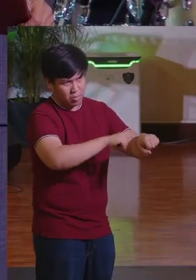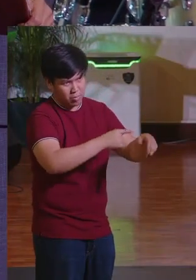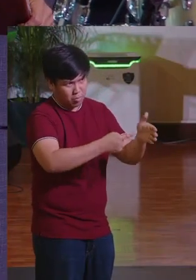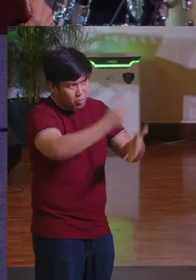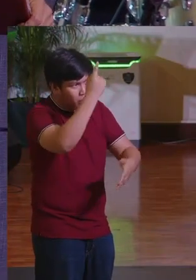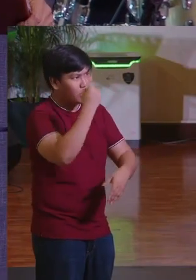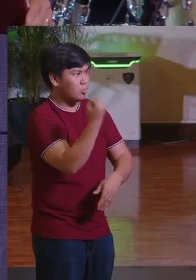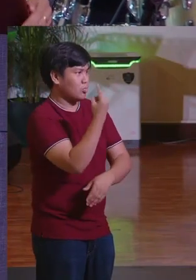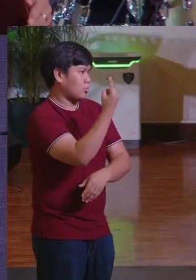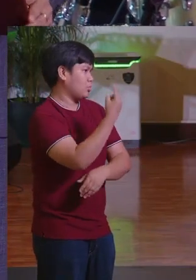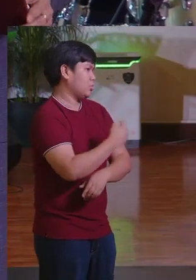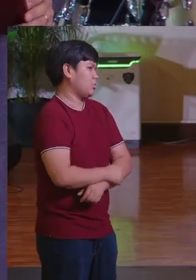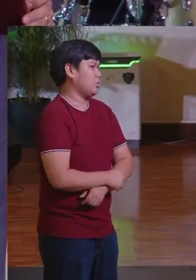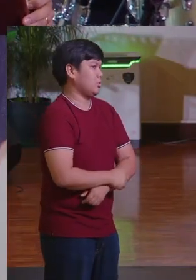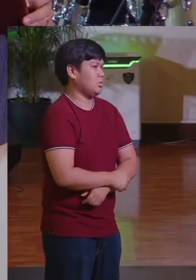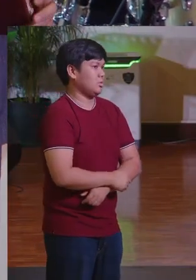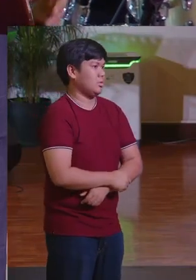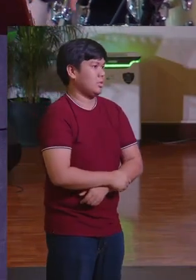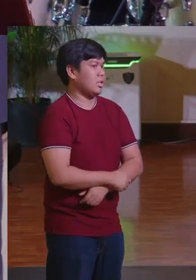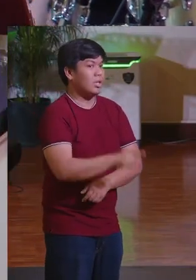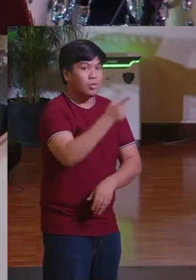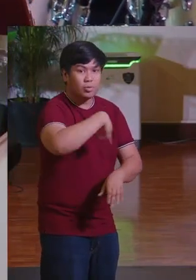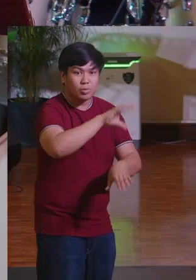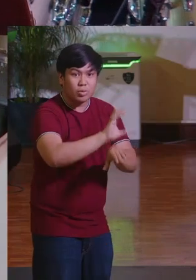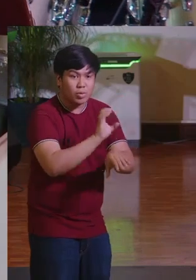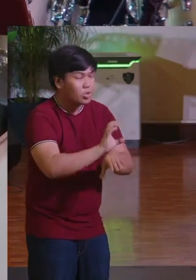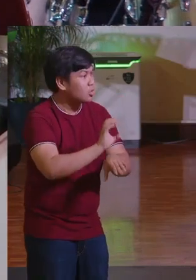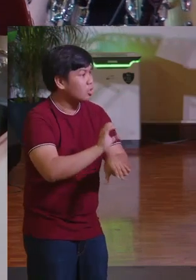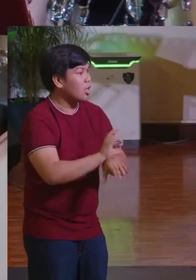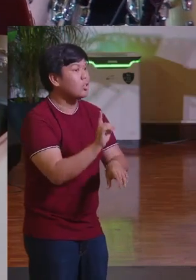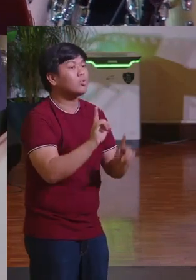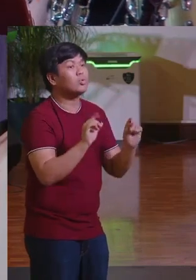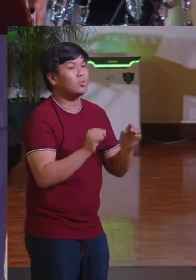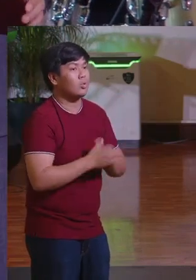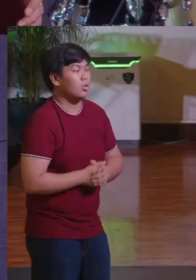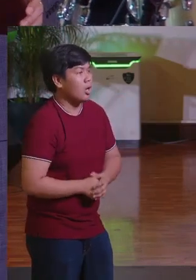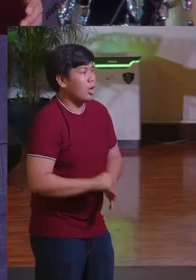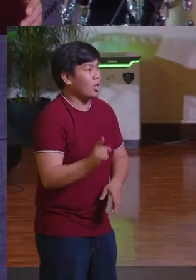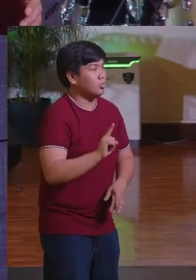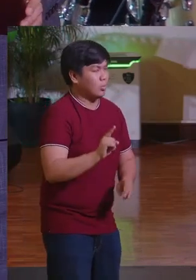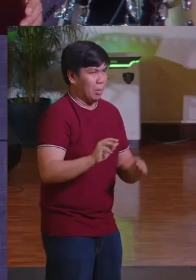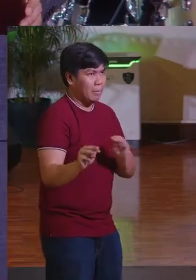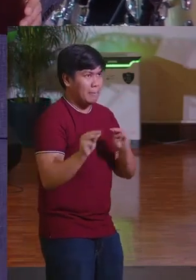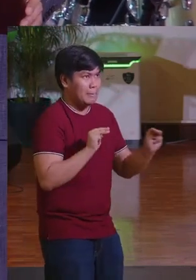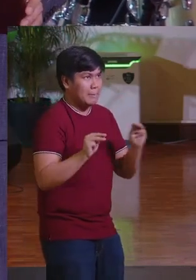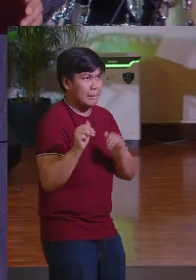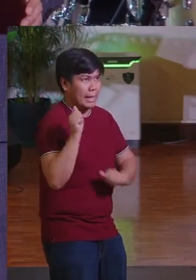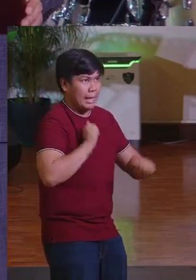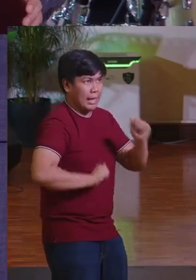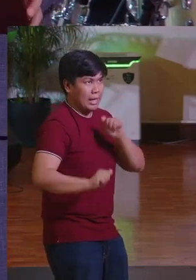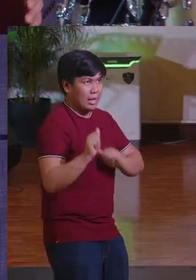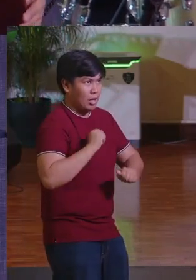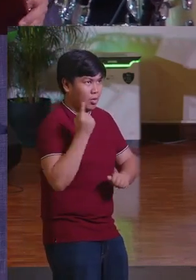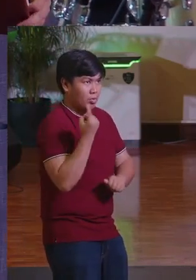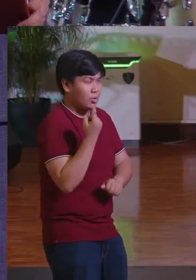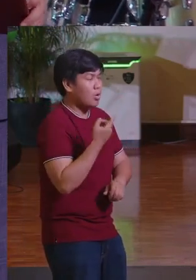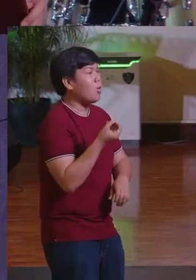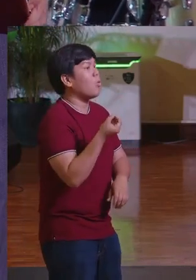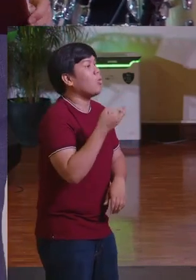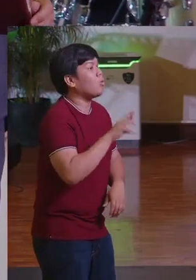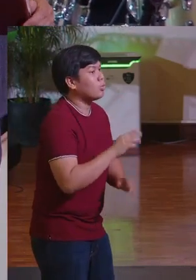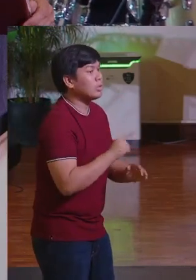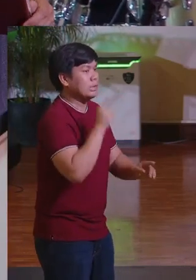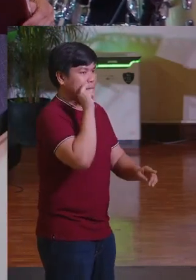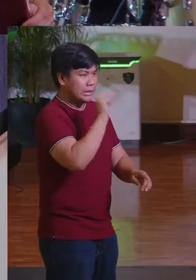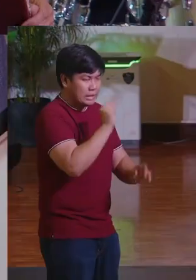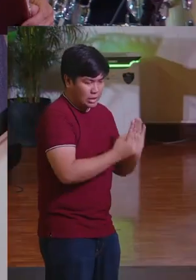tayo po bilang isang iglesia, masyado ba tayong concerned kung anong sasabihin ng tao kaysa ipakita kung ano pa ang karakter ng Diyos